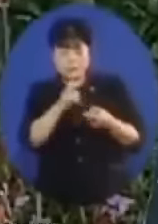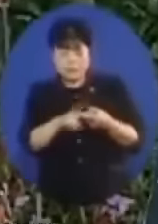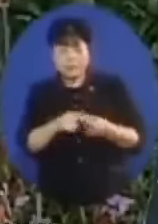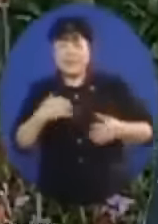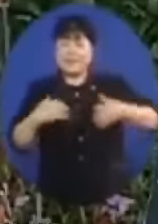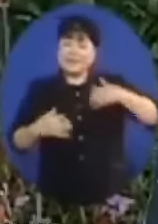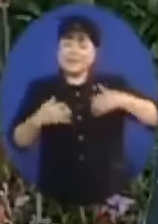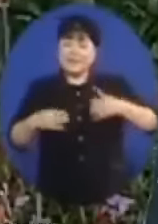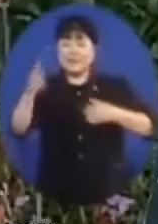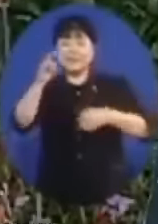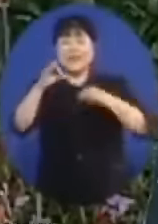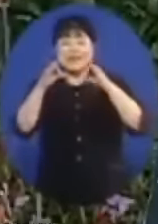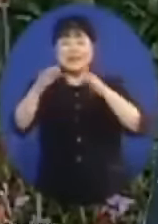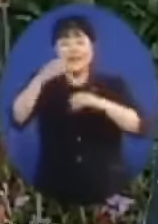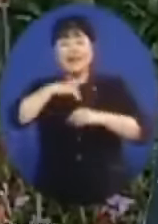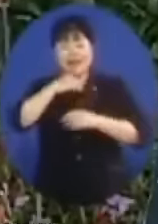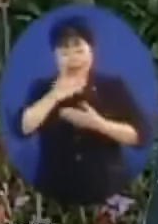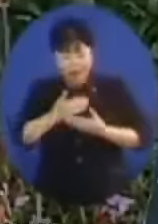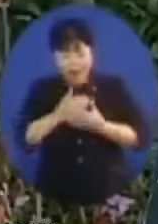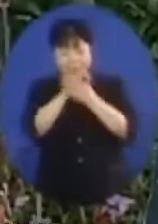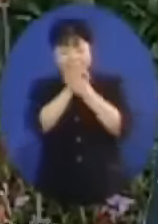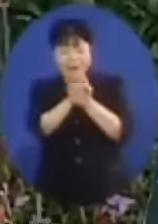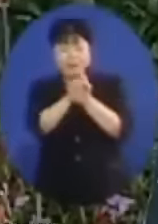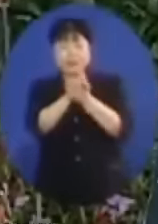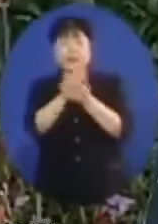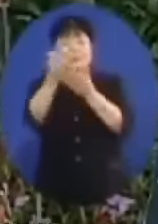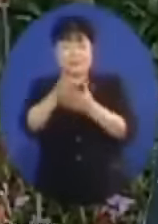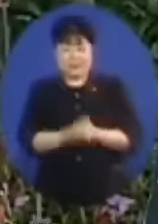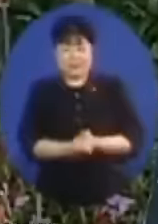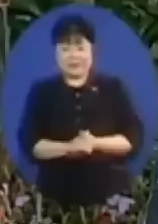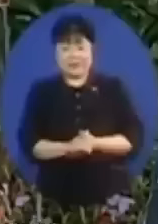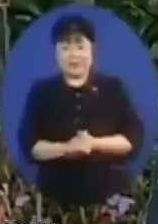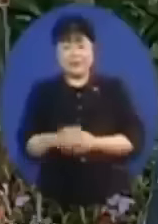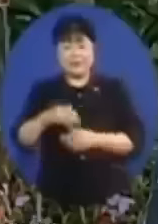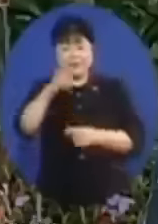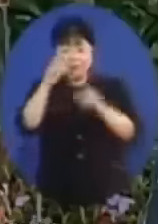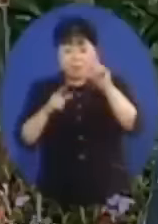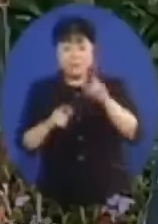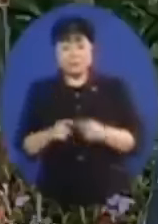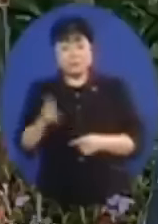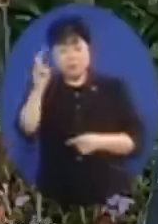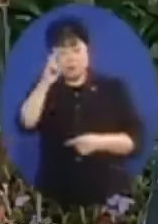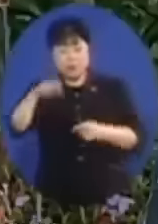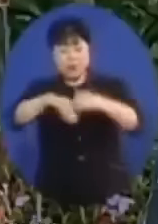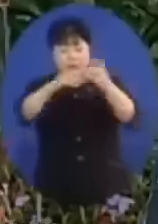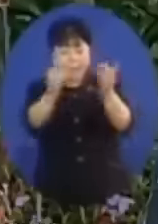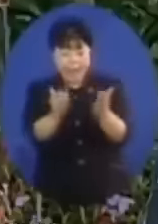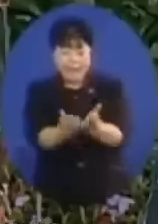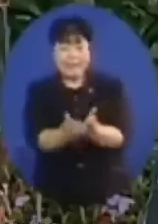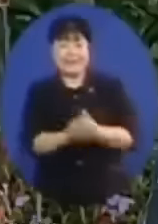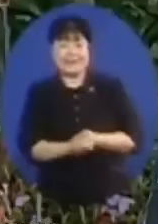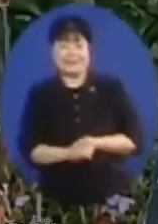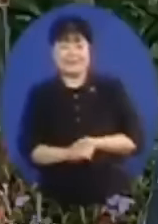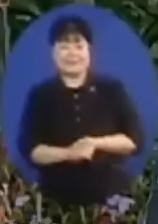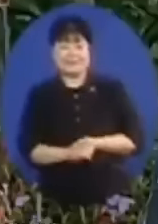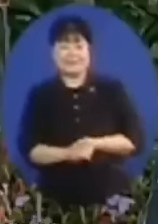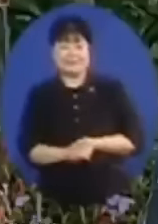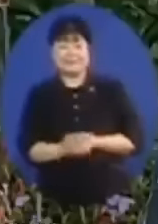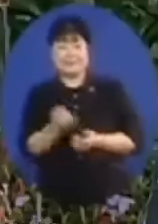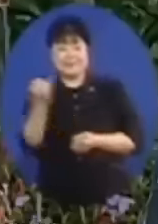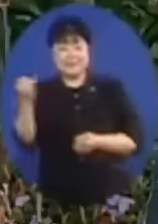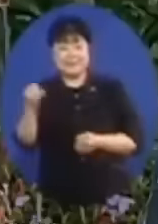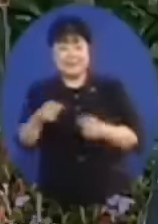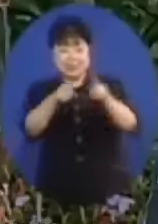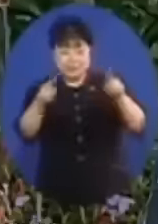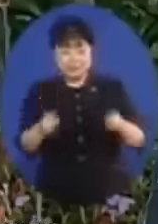기쁨에 찬양과 감격의 기도를 올렸습니다. 그때 이 광경을 보고 있던 성가대의 해밀턴이라는 여자가